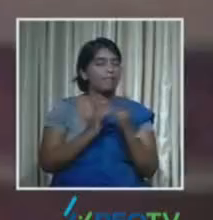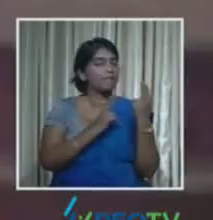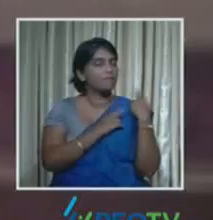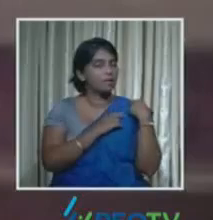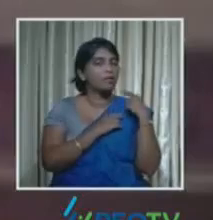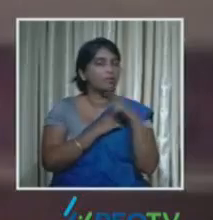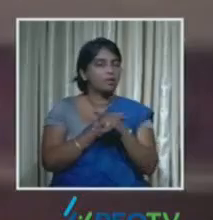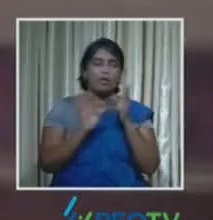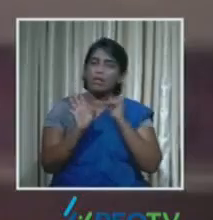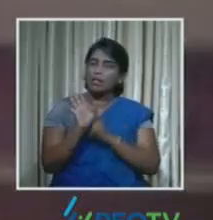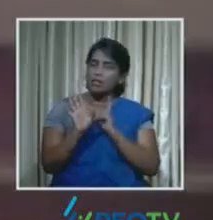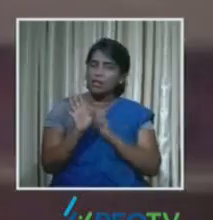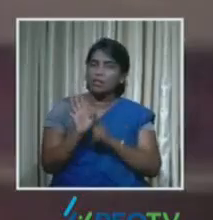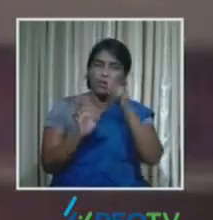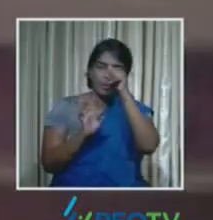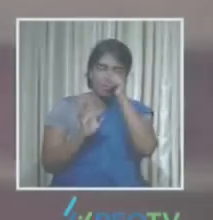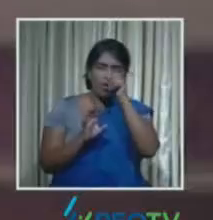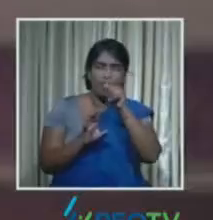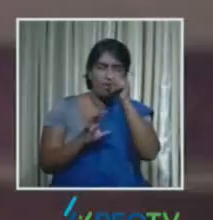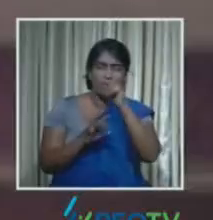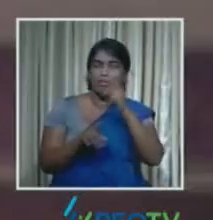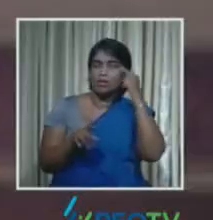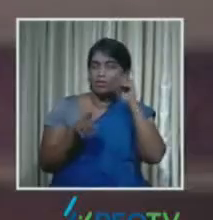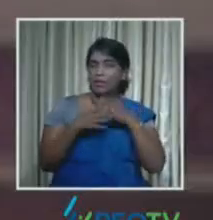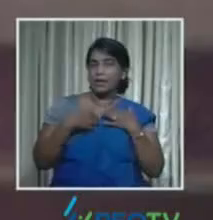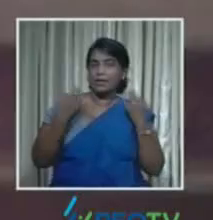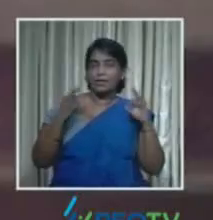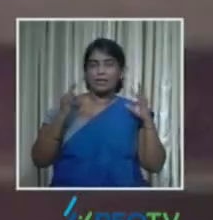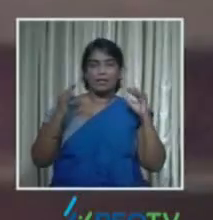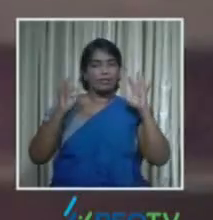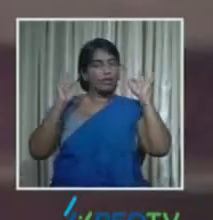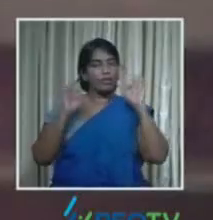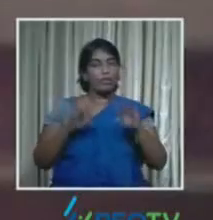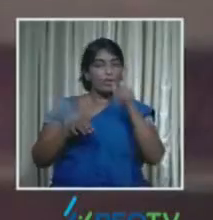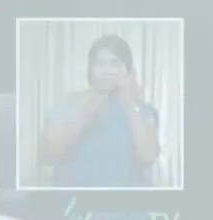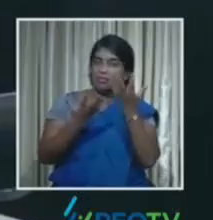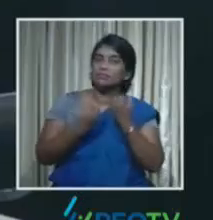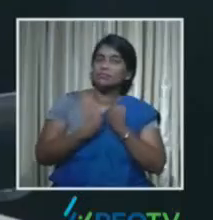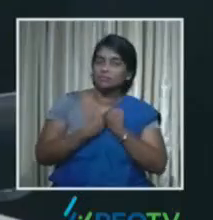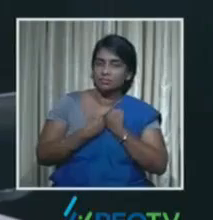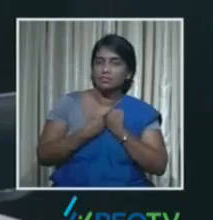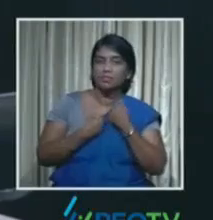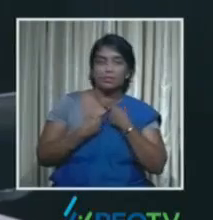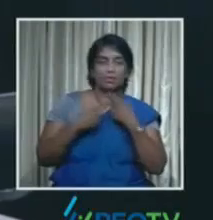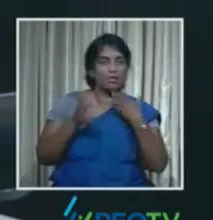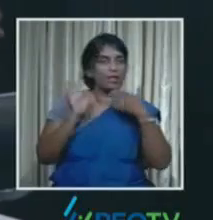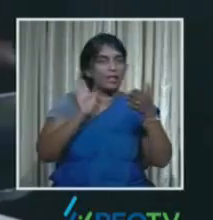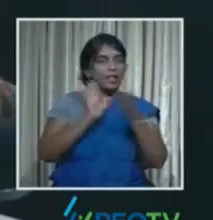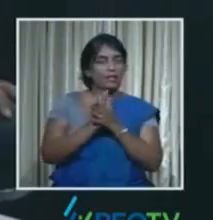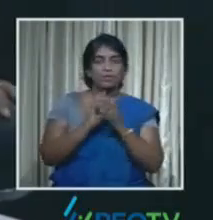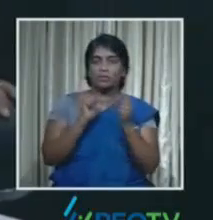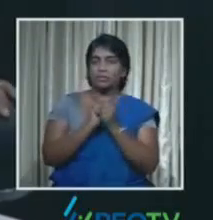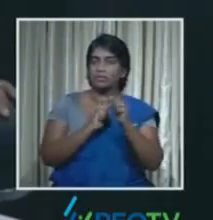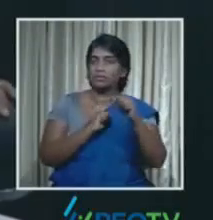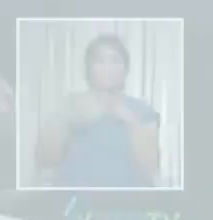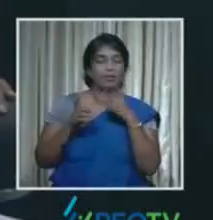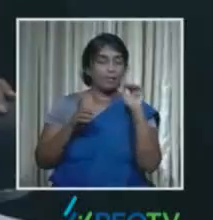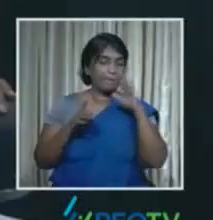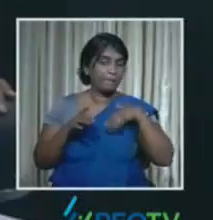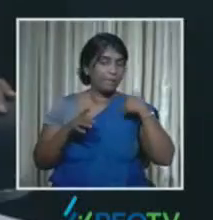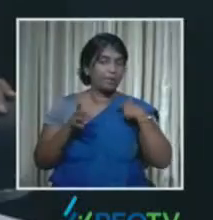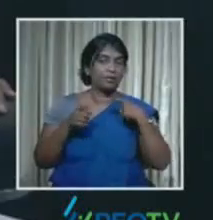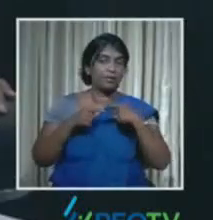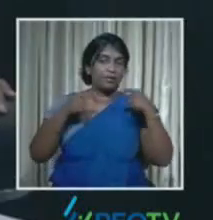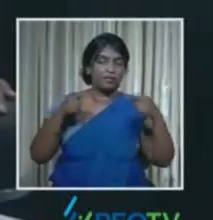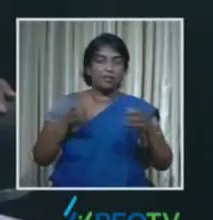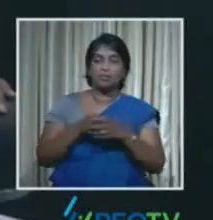වෙනවා හැමදාමත් මාෆියාව මාෆියාව කියලා බේරි බේරි නැතුව මේ මාෆියාව කඩන එක එකමුතුව ශක්තිමත්ව මේකට මුහුණ දෙන්න අපි ලෑස්ති වෙනවා නම් සමගිය